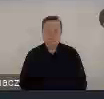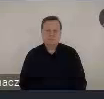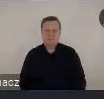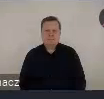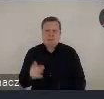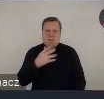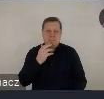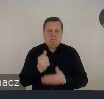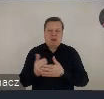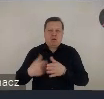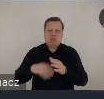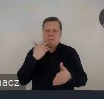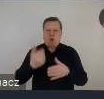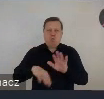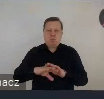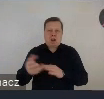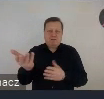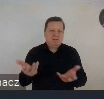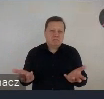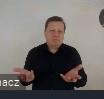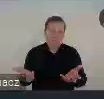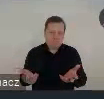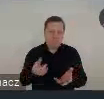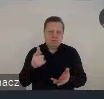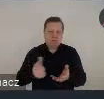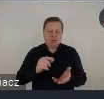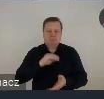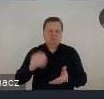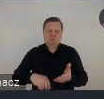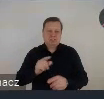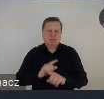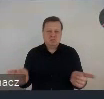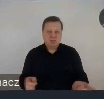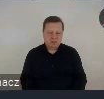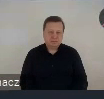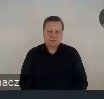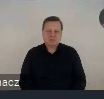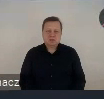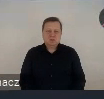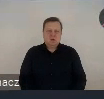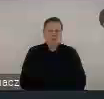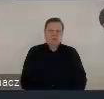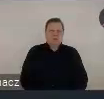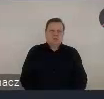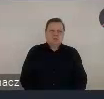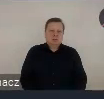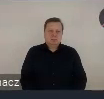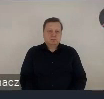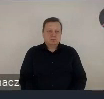osoba upoważniona do składania oświadczeń woli w imieniu organizacji.